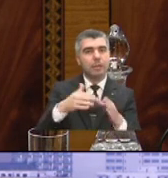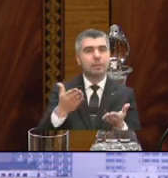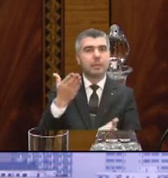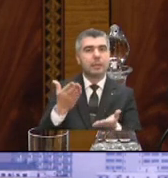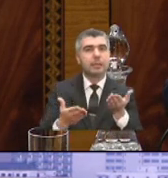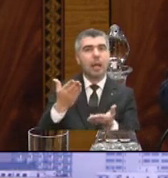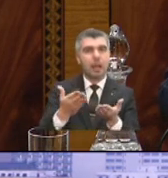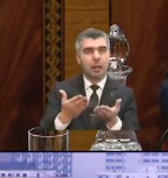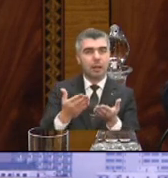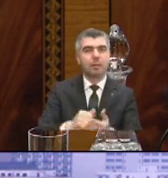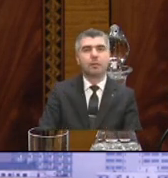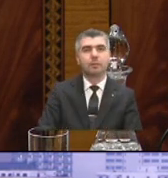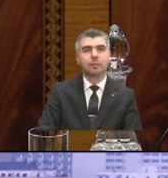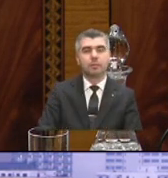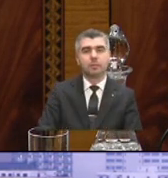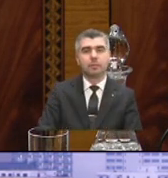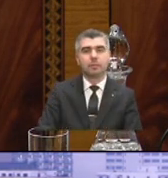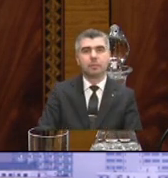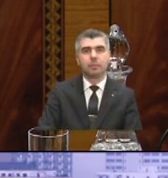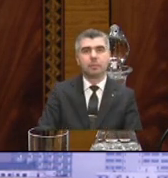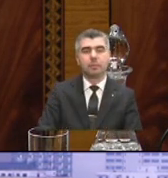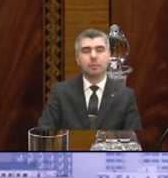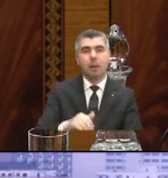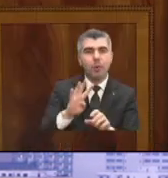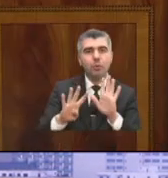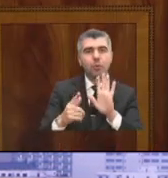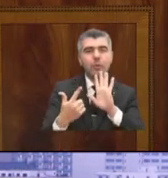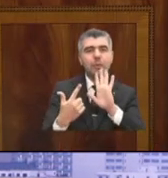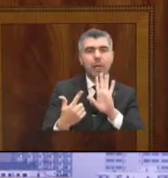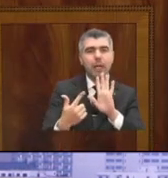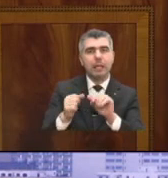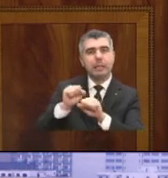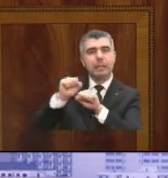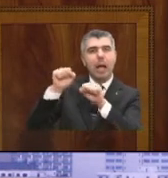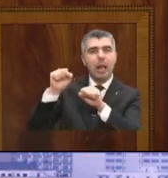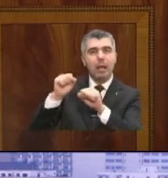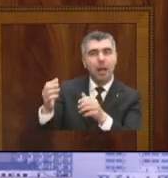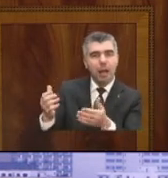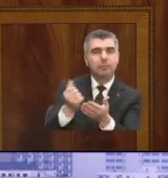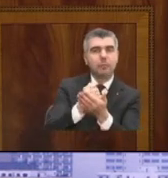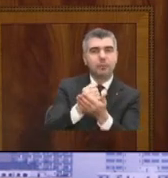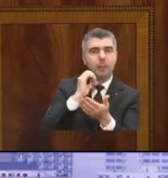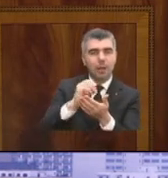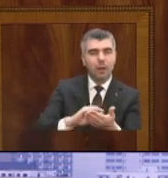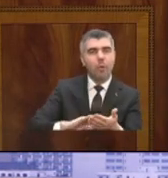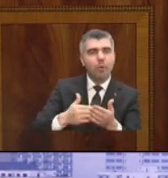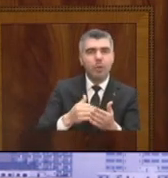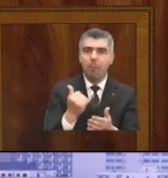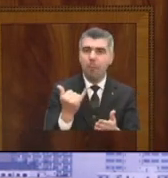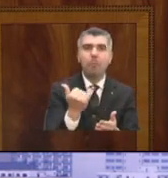في رياده المغرب للتعاون خاصه التعاون جنوب نقط مهمه ممكن نحسبوها لهذا الدوره